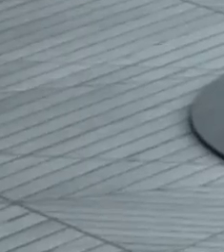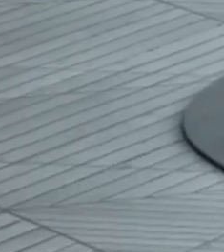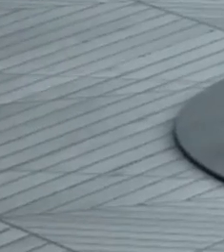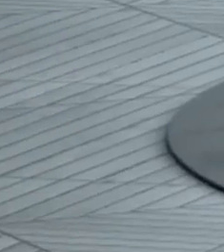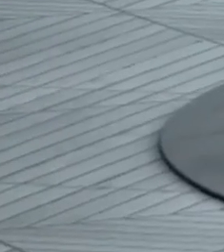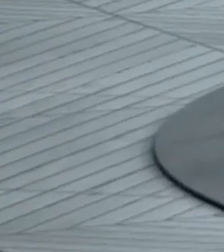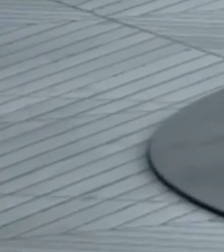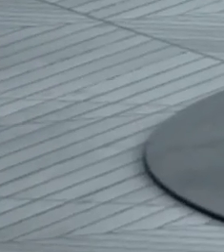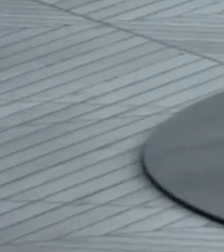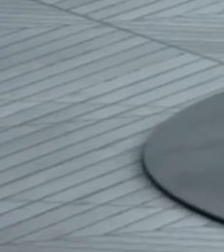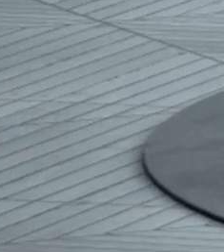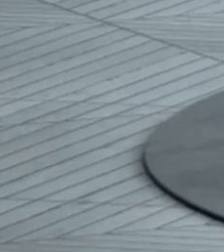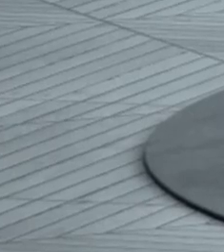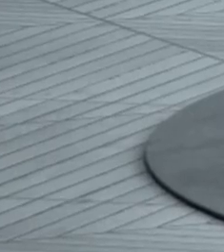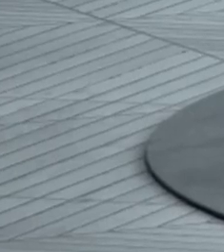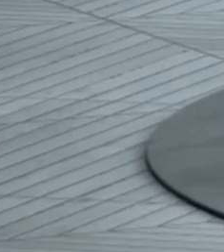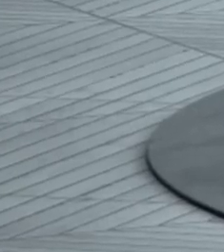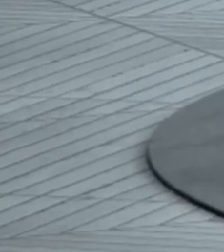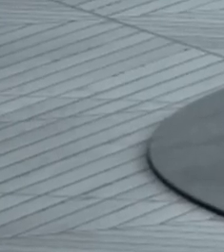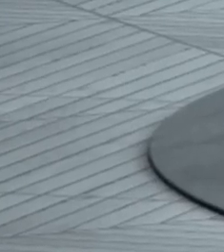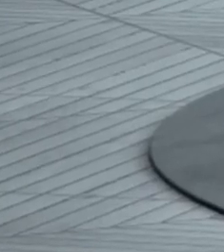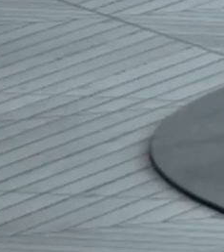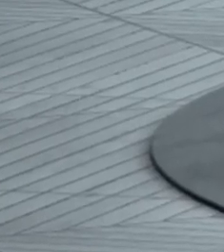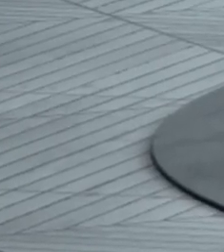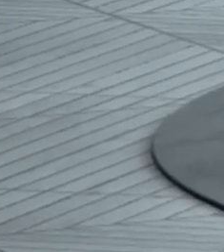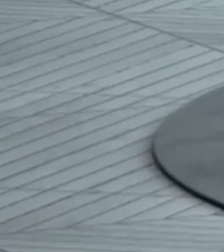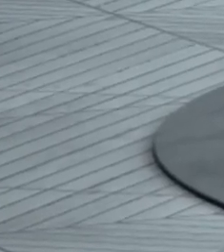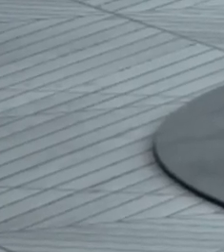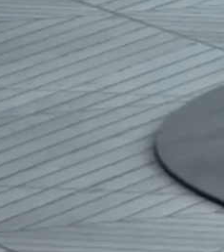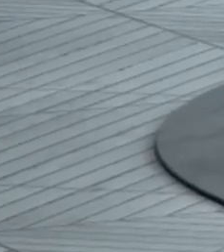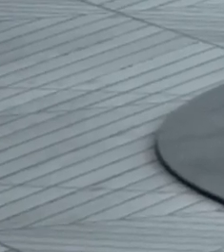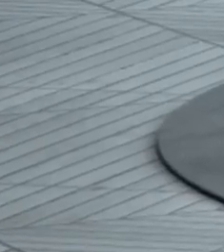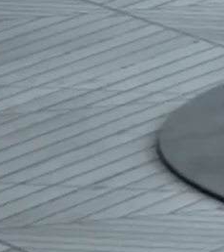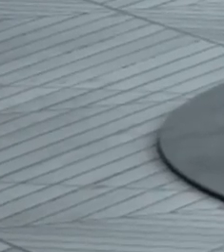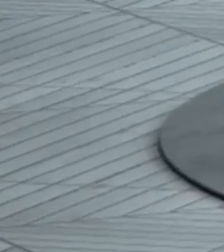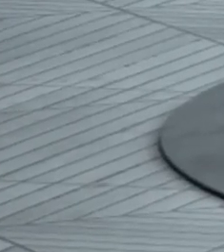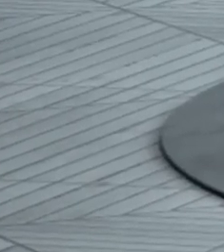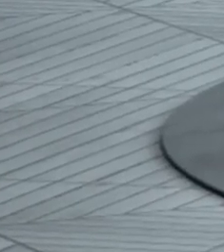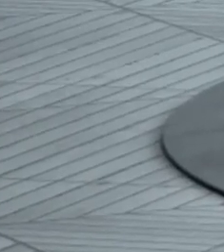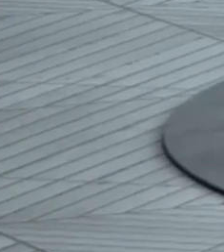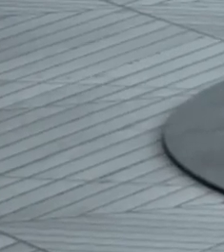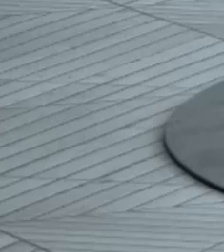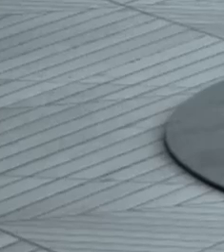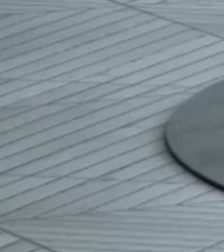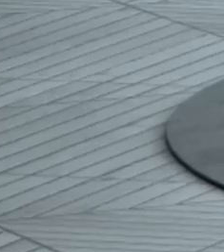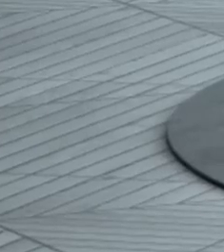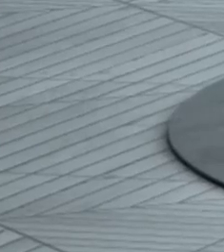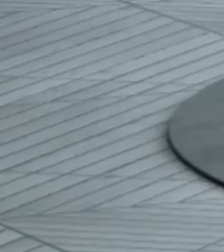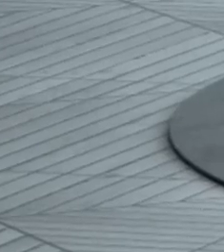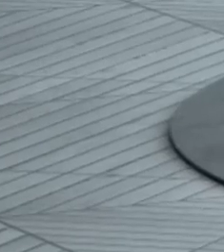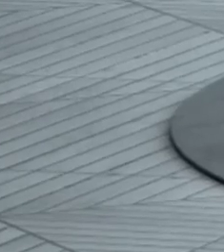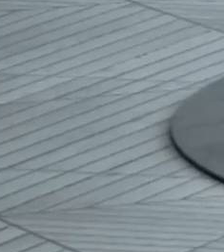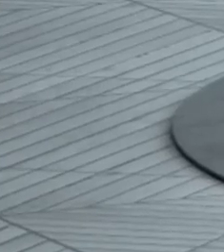общения. Для гостей предусмотрели в Апорт-молл и бесплатную автостоянку на 2500 авто. В